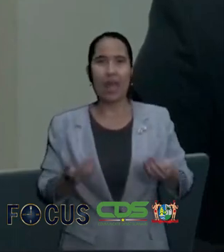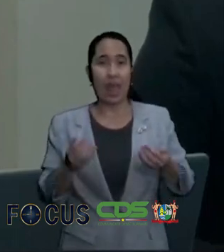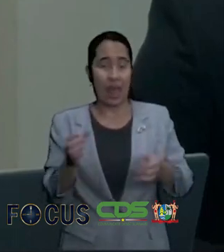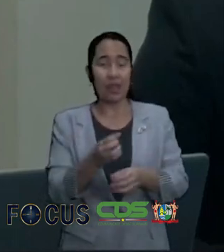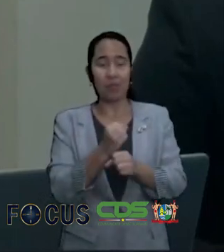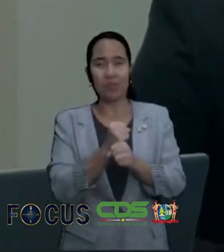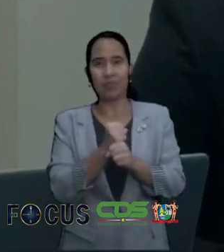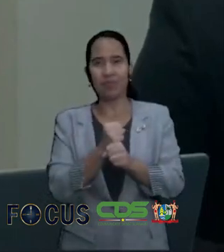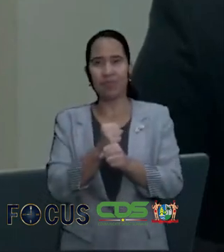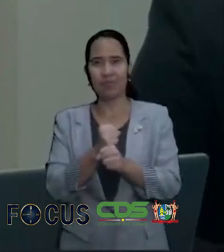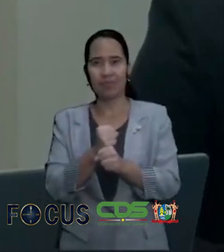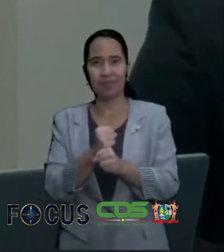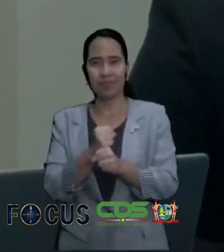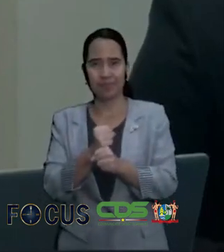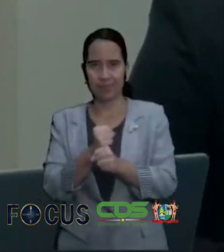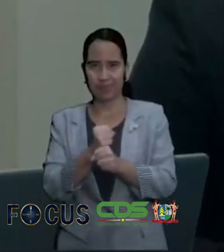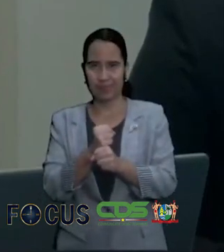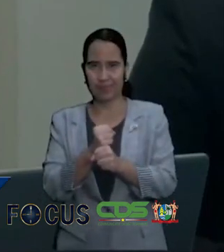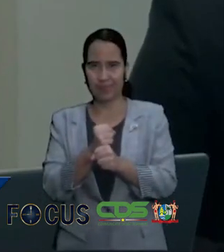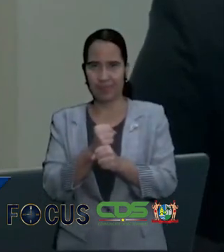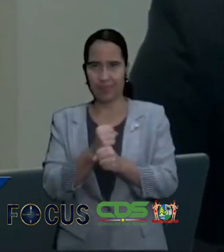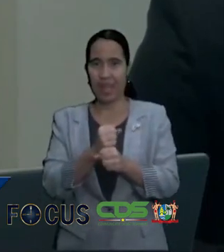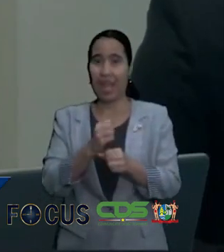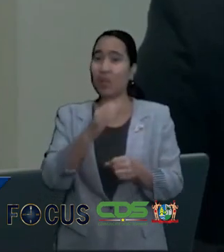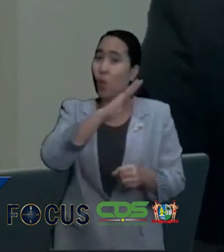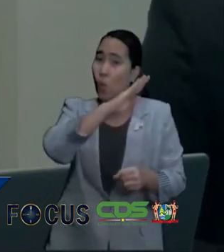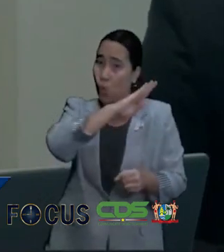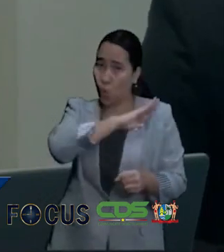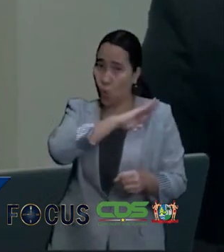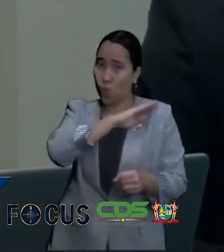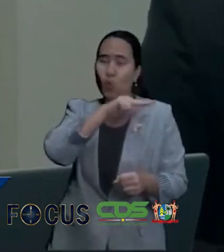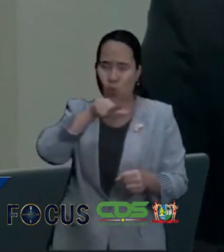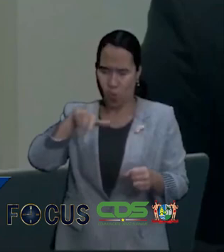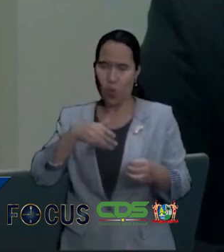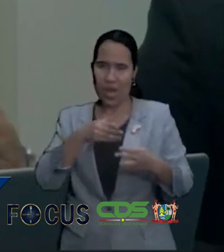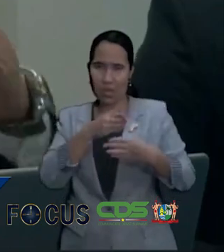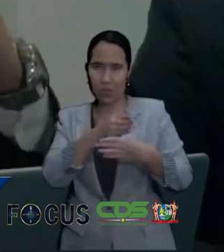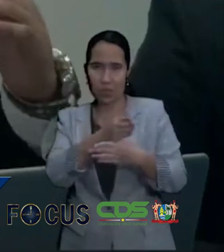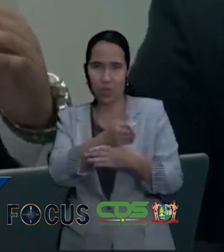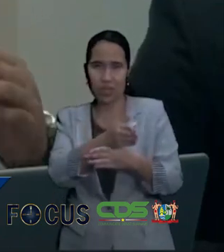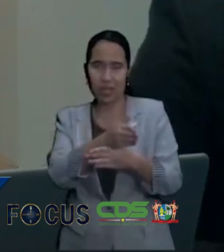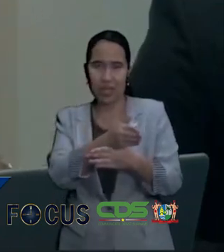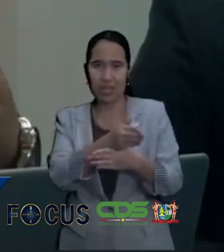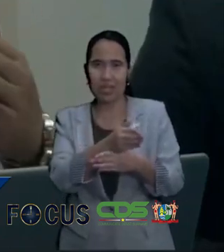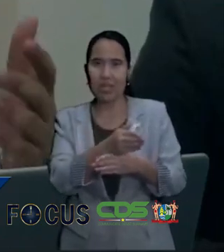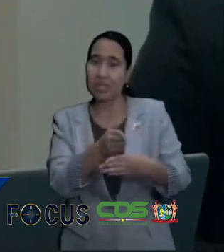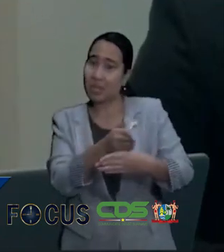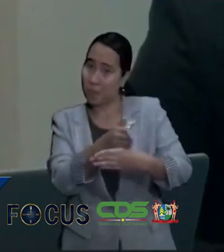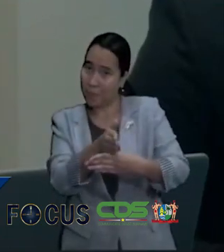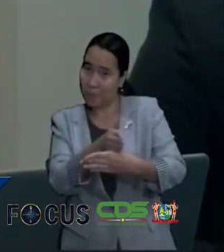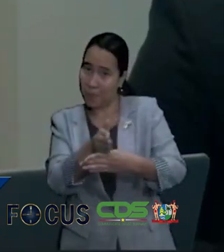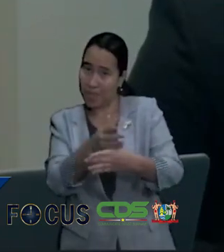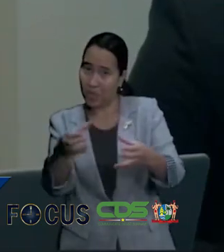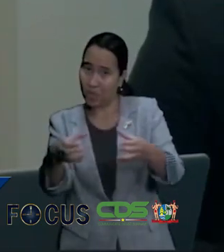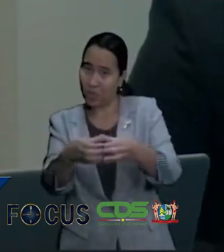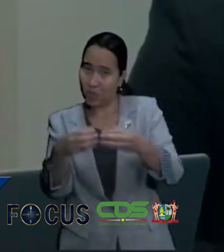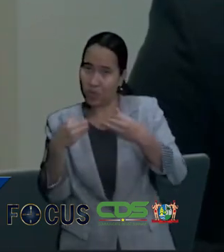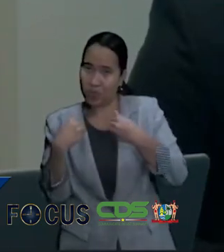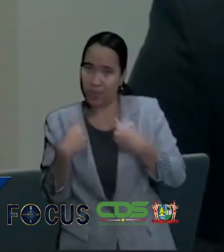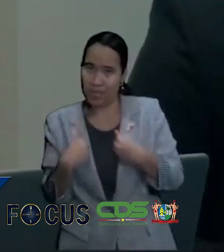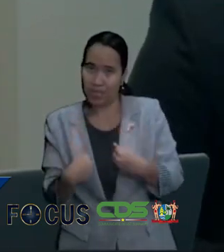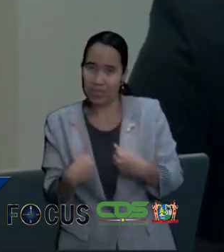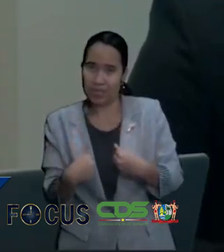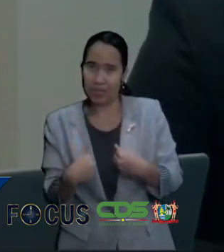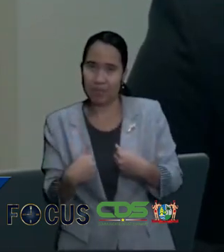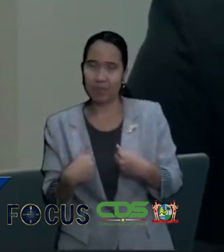beperking, zoals ik al heb genoemd. En apart daarvan zullen we het continueren richting de middenklasse die uiteindelijk door middel van de verschillende